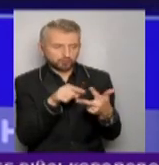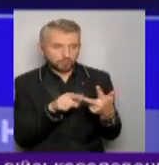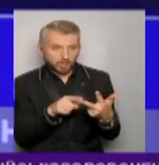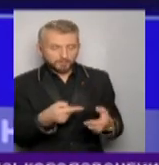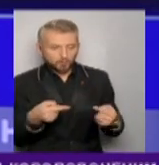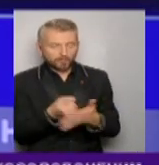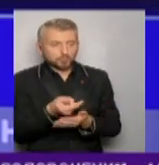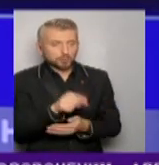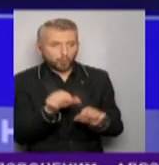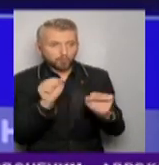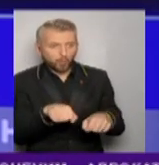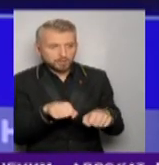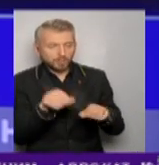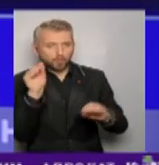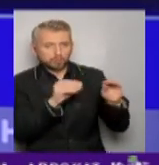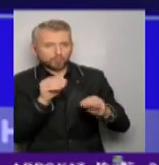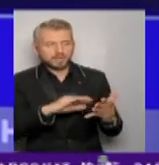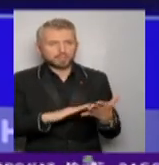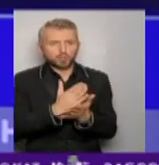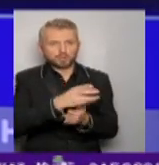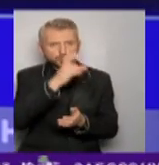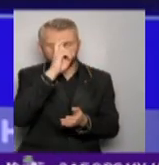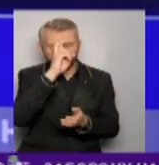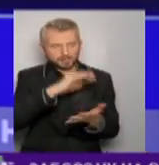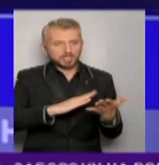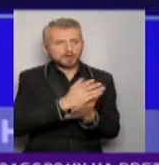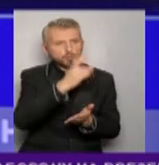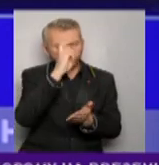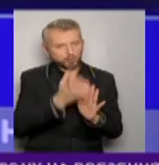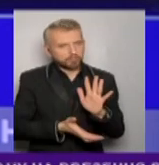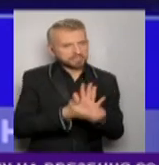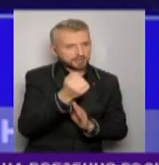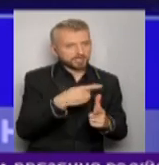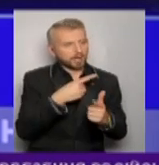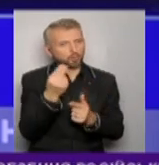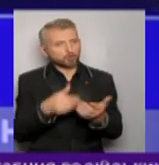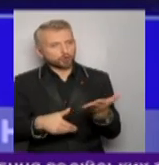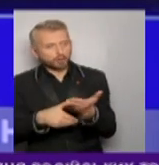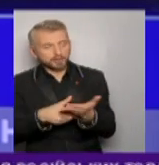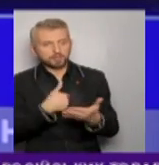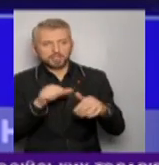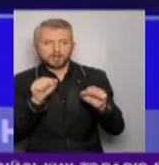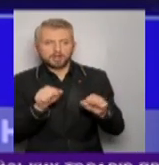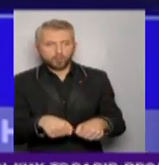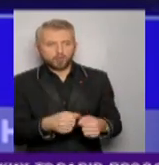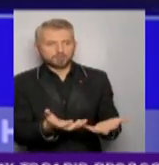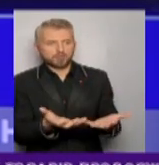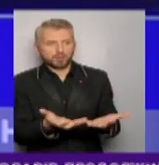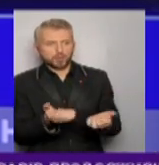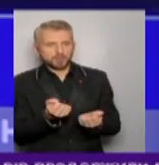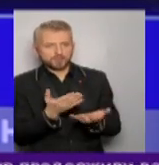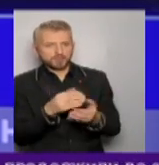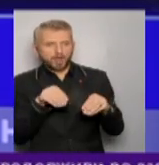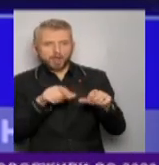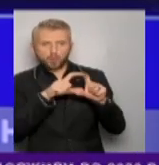цього можна формувати політику державну політику підтримки або дотацій. Не може отримувати агрохолдинг, а в нас в останні